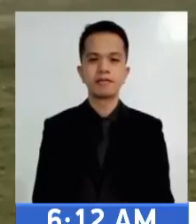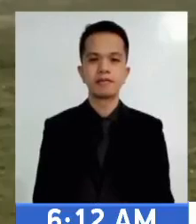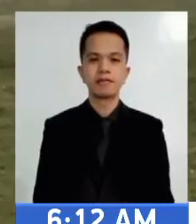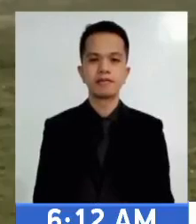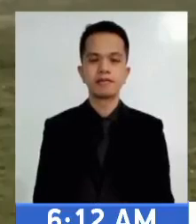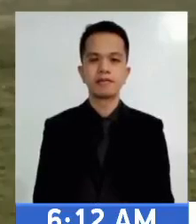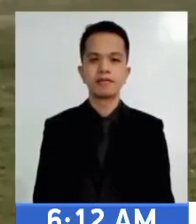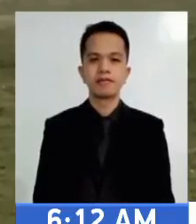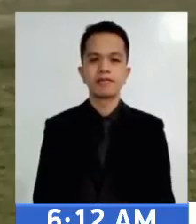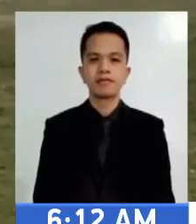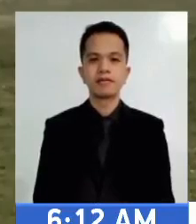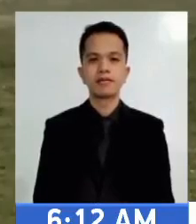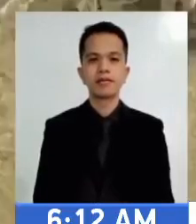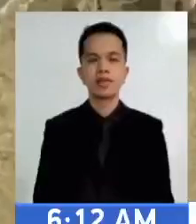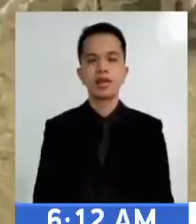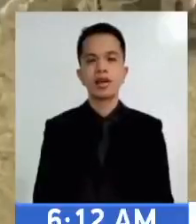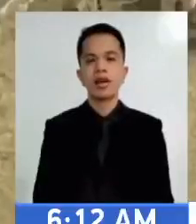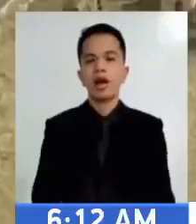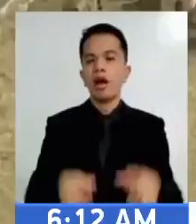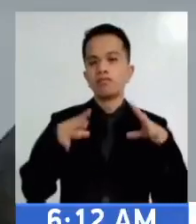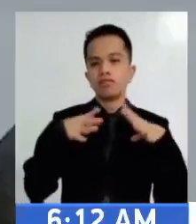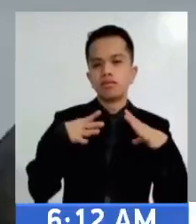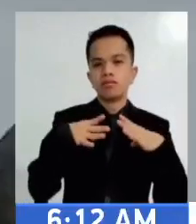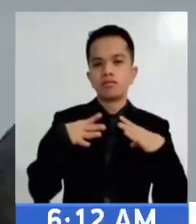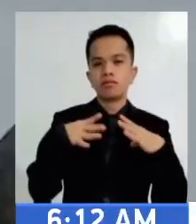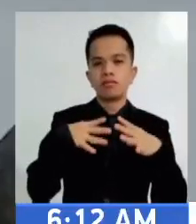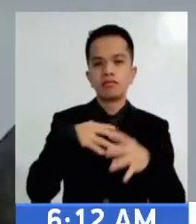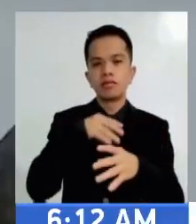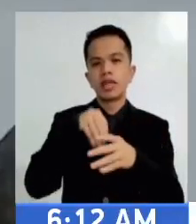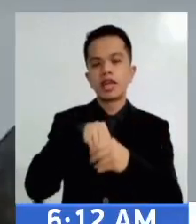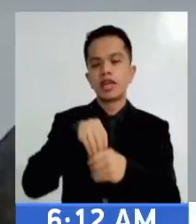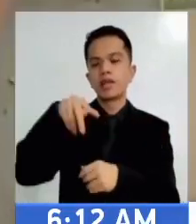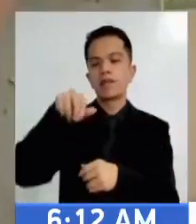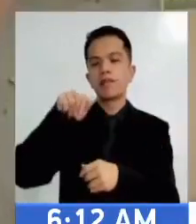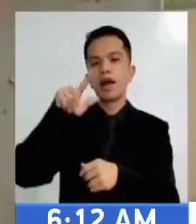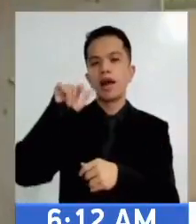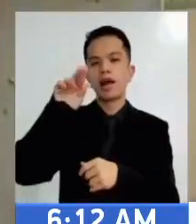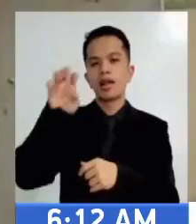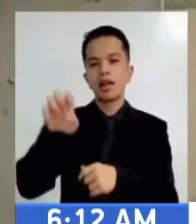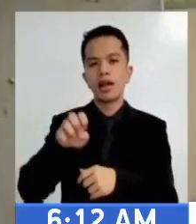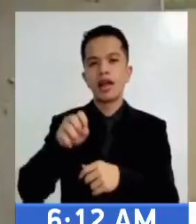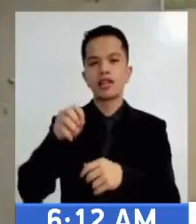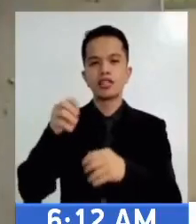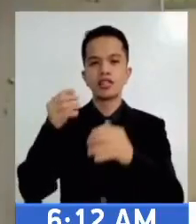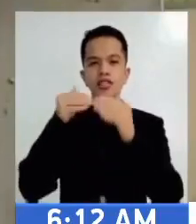Chill-chill lang sa new deck ng Palace in the Sky sa Tagaytay.